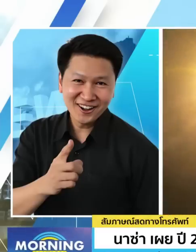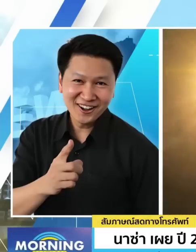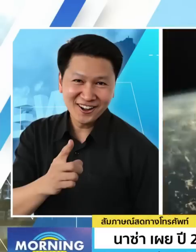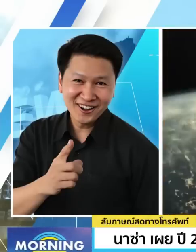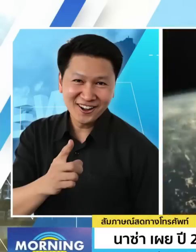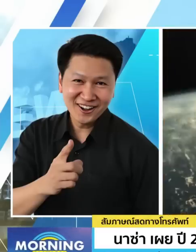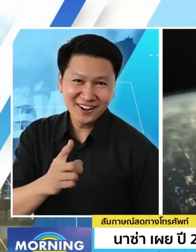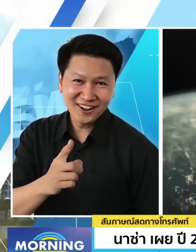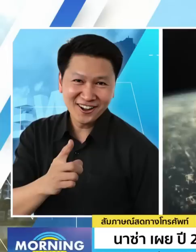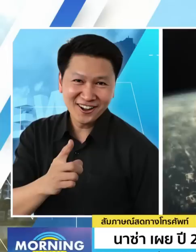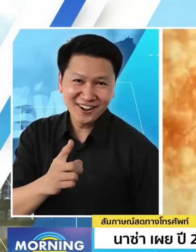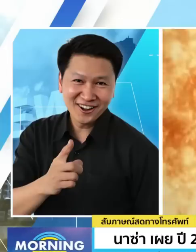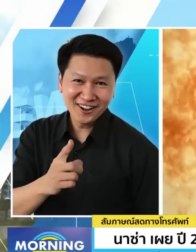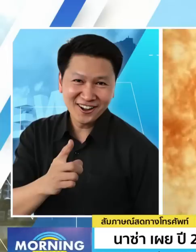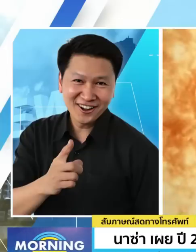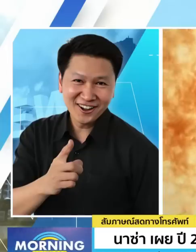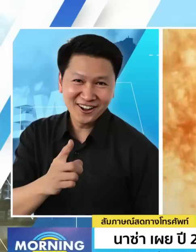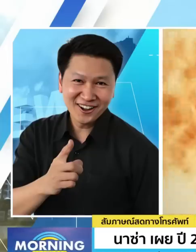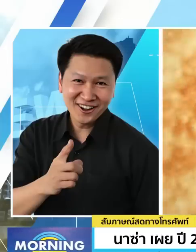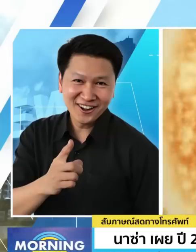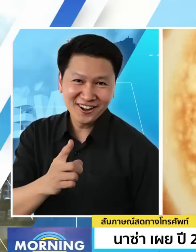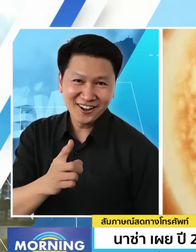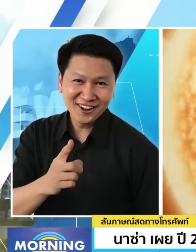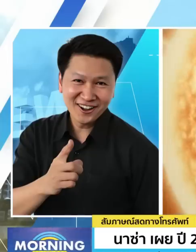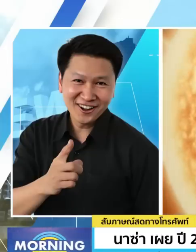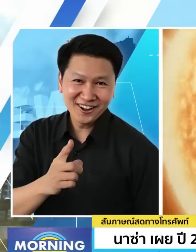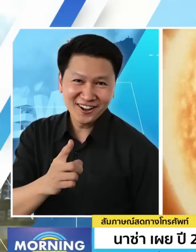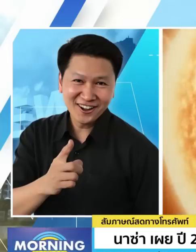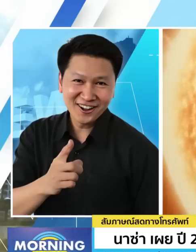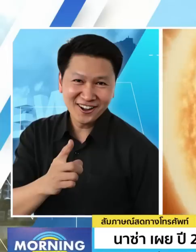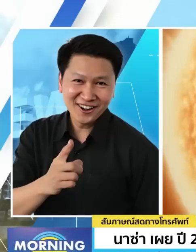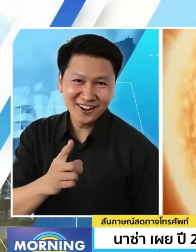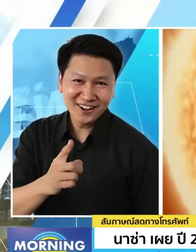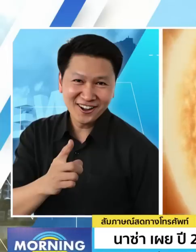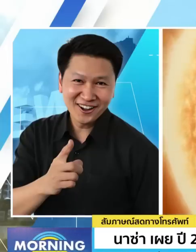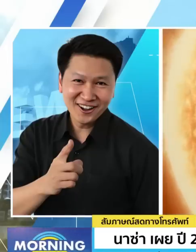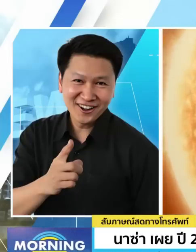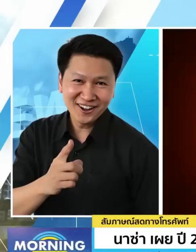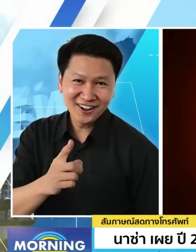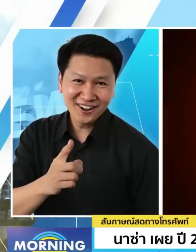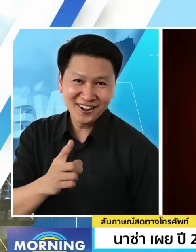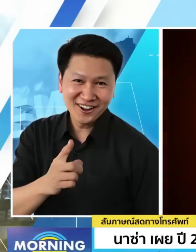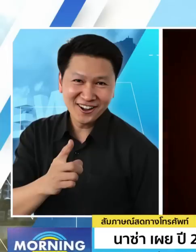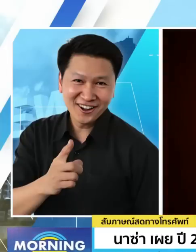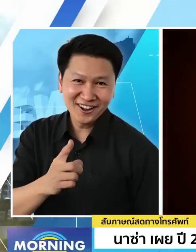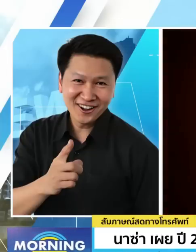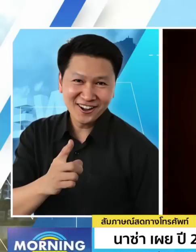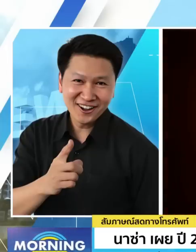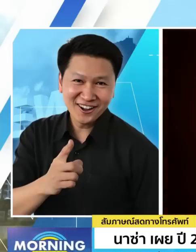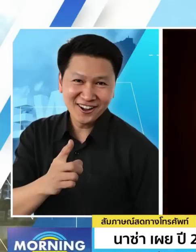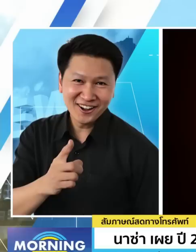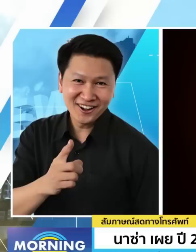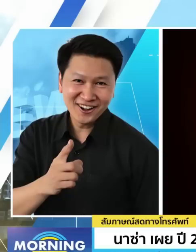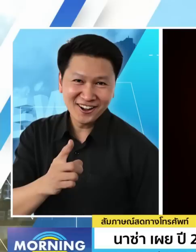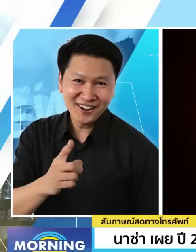น็ตเอ่ยหรือในอดีตเนี่ยเคยมีครั้งนึงที่มันค่อนข้างจะรุนแรงมากเวลามันลงมาแล้วเนี่ยครับมันไปกระเทือนกับพวกระบบการสร้าง